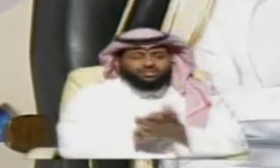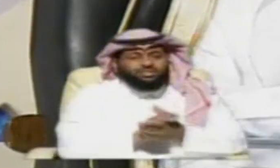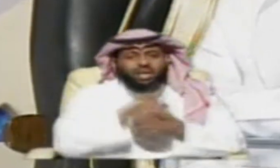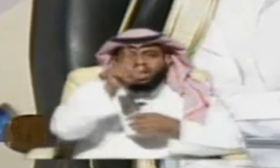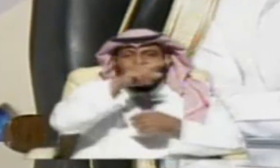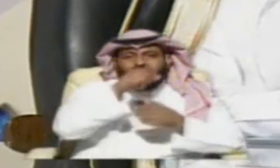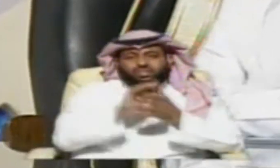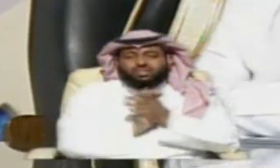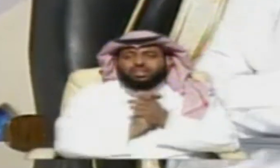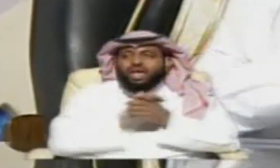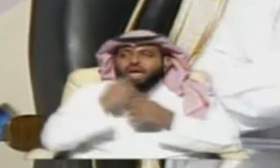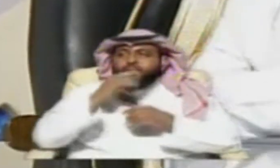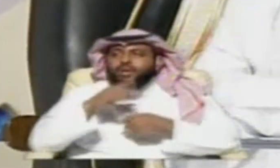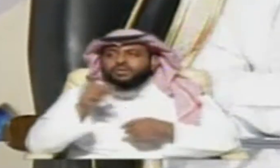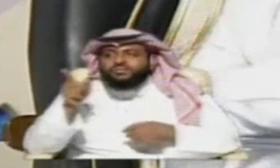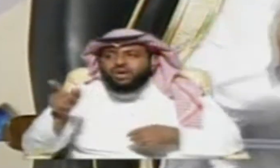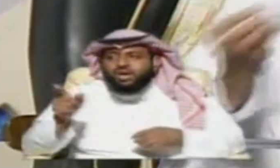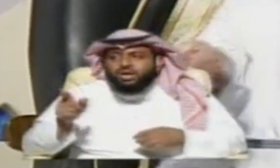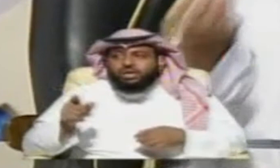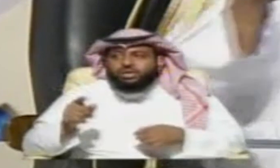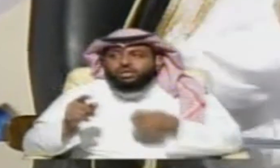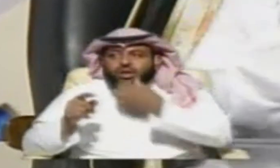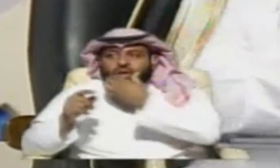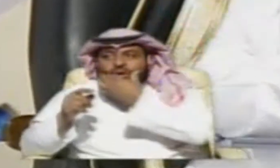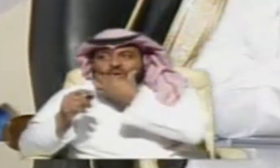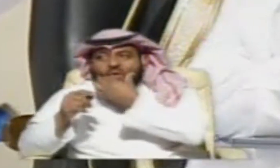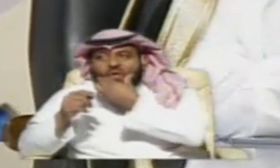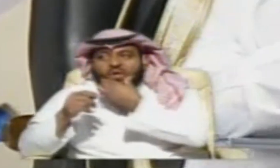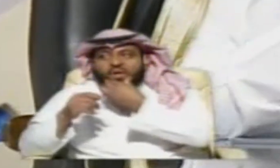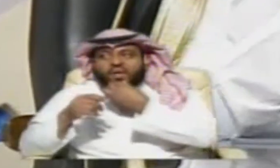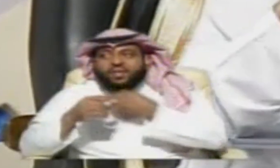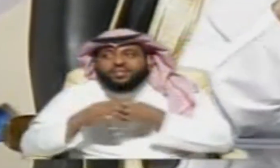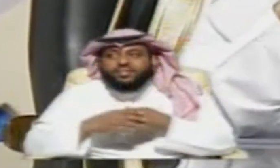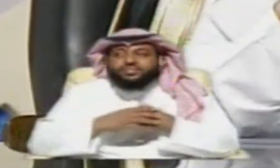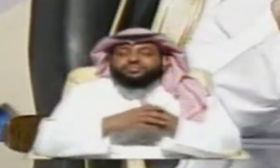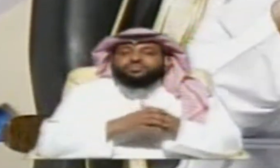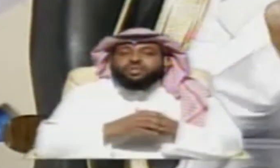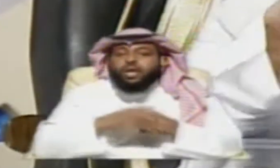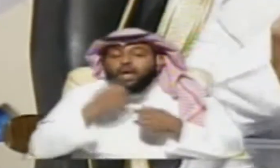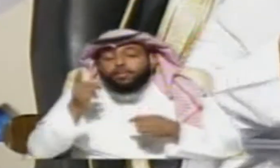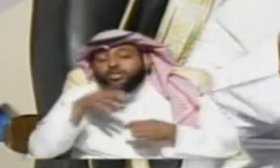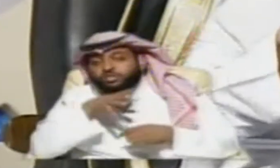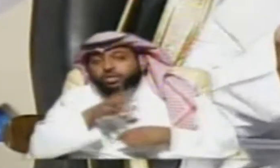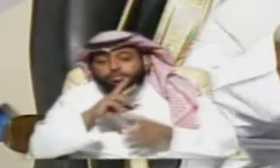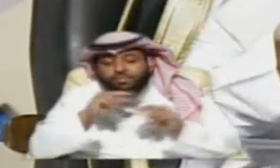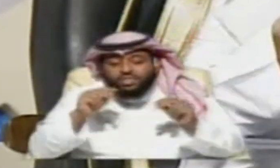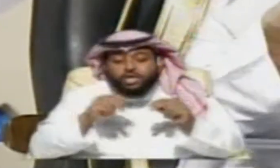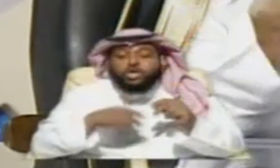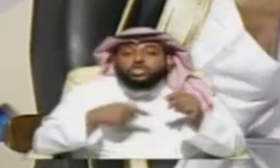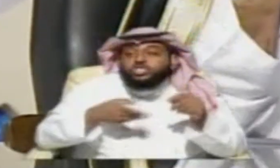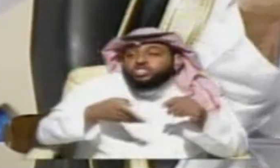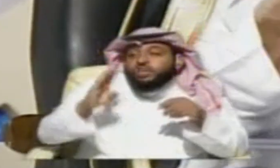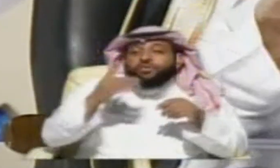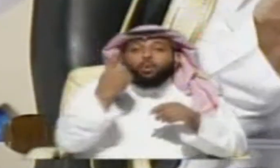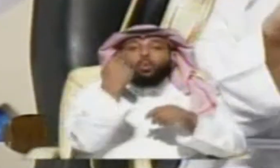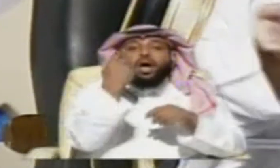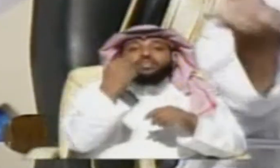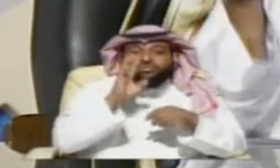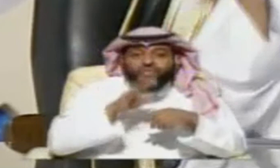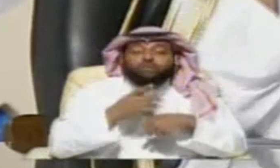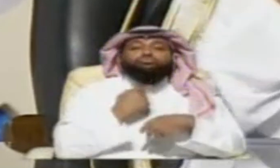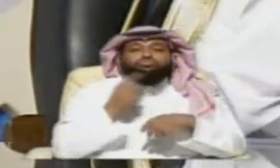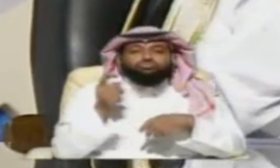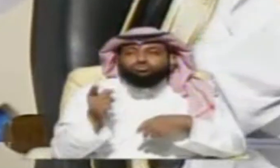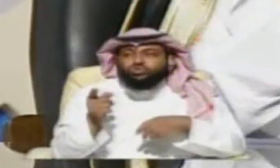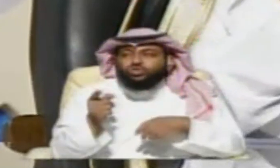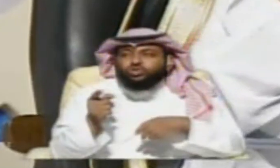الوداع لما أدت حجها أتت بعمرة بعدها. نعم، فلذلك نقول ممكن في السفرة الواحدة إذا رغب الشخص وكان